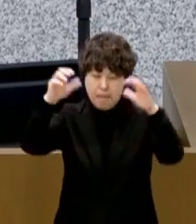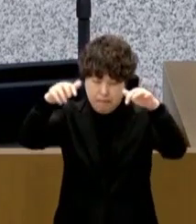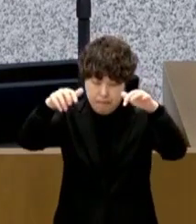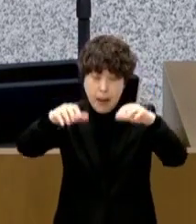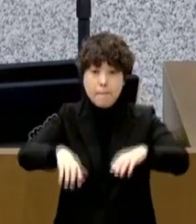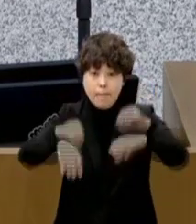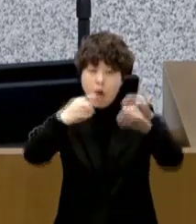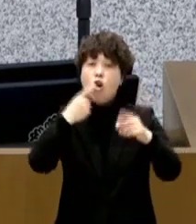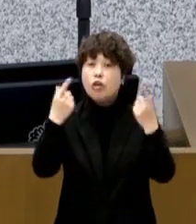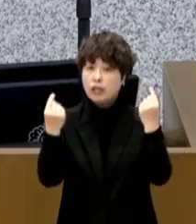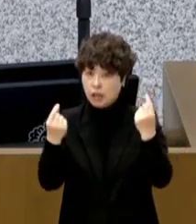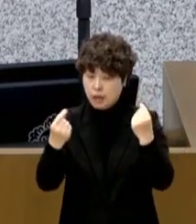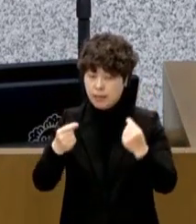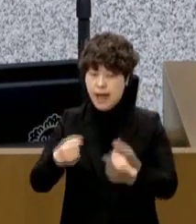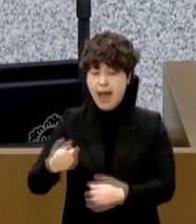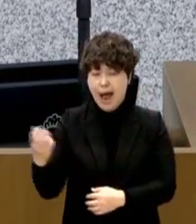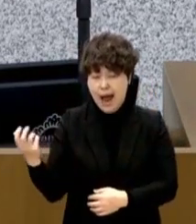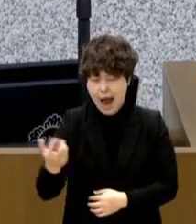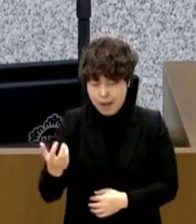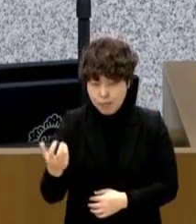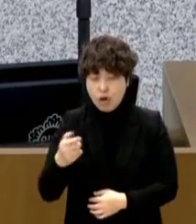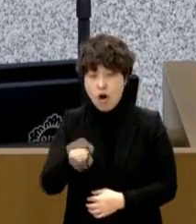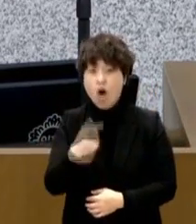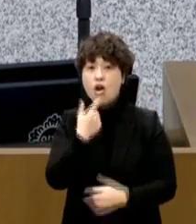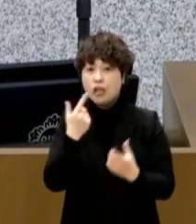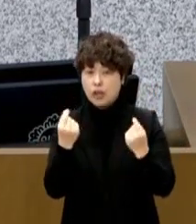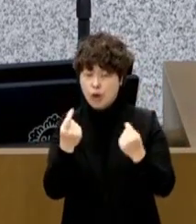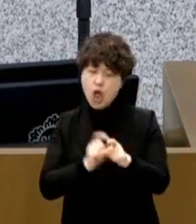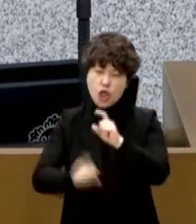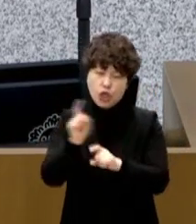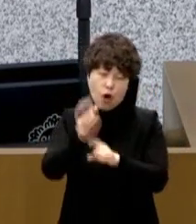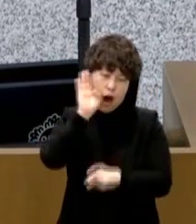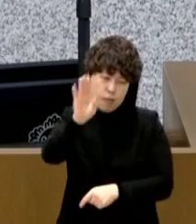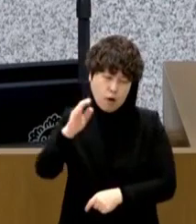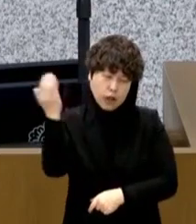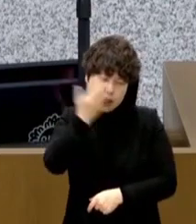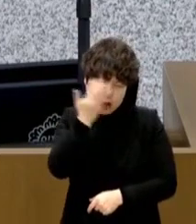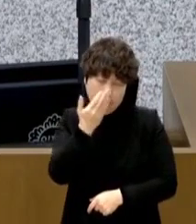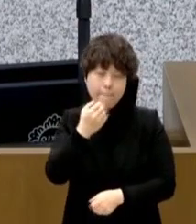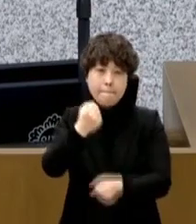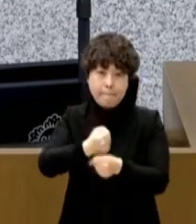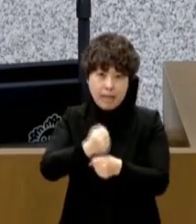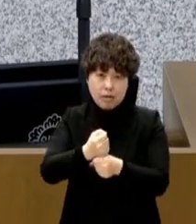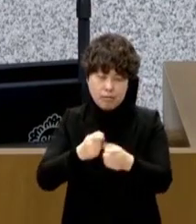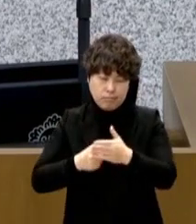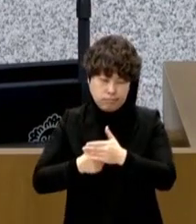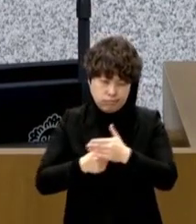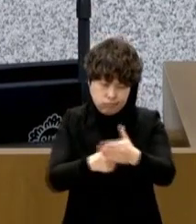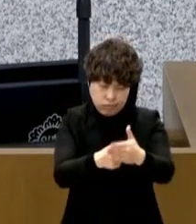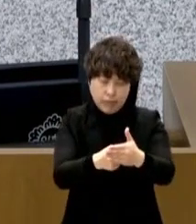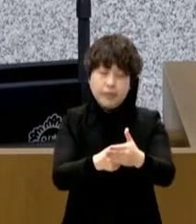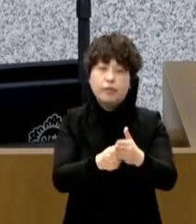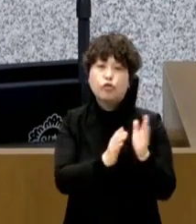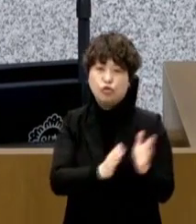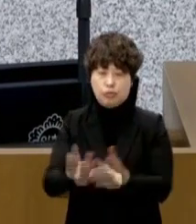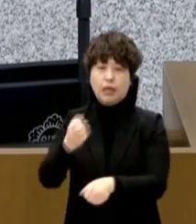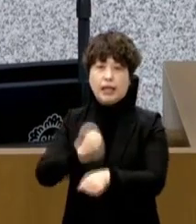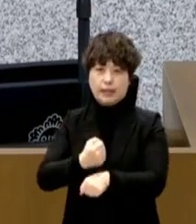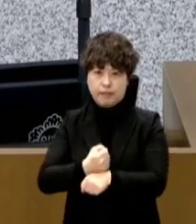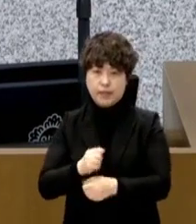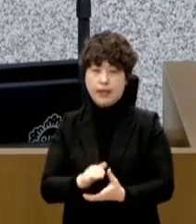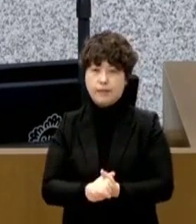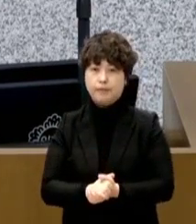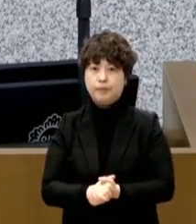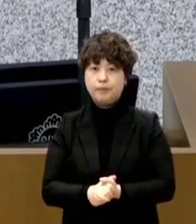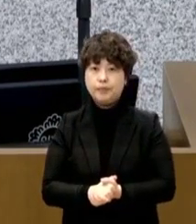것처럼 지금의 아픈 회초리는 더 청렴한 의회를 만드는 기반이 될 것입니다. 다시금